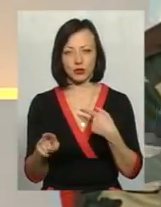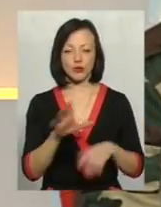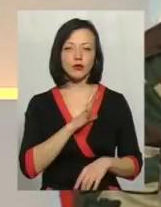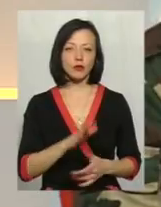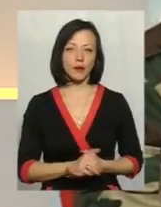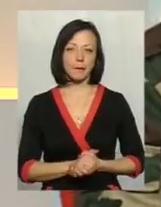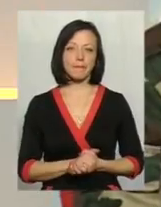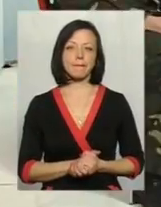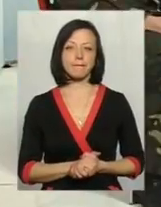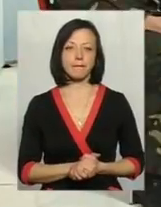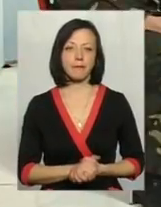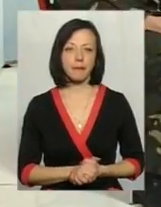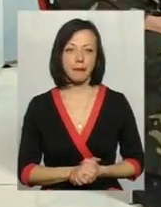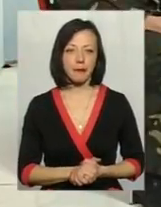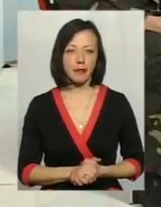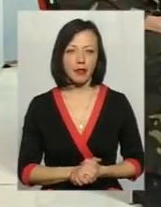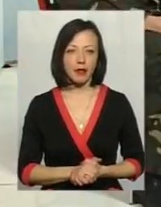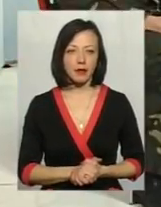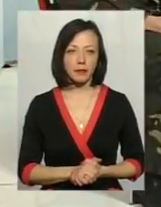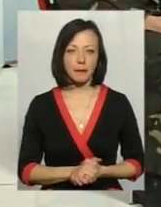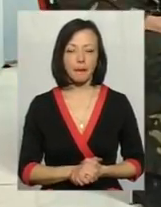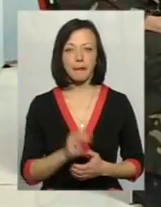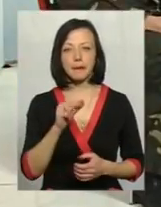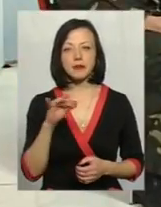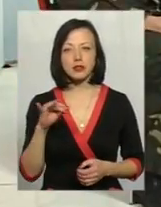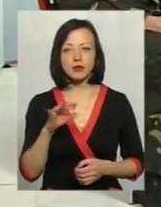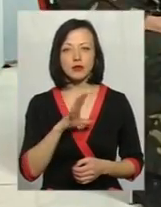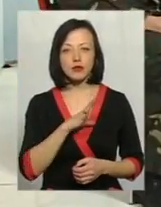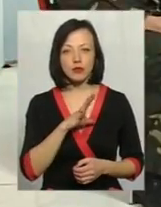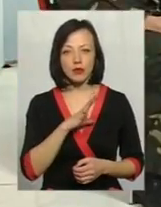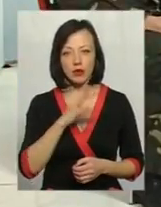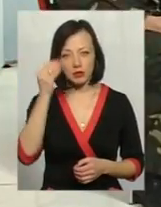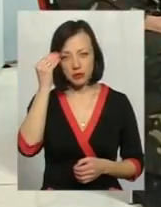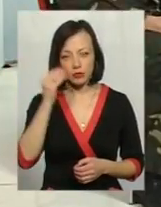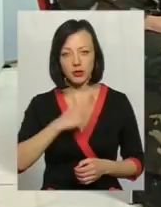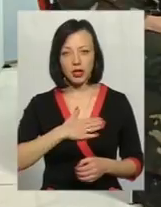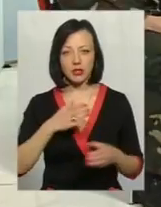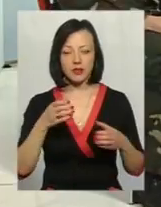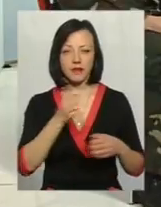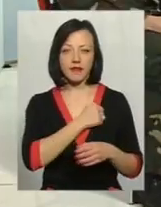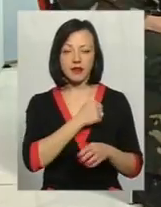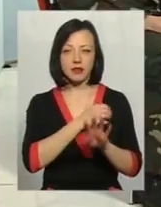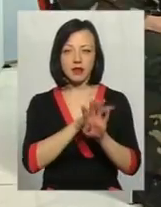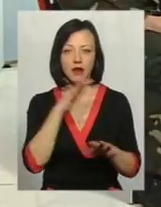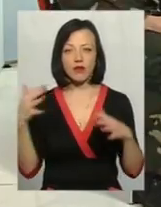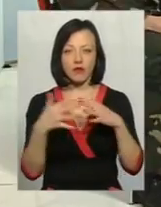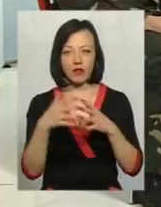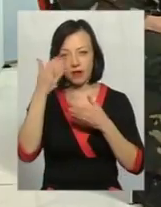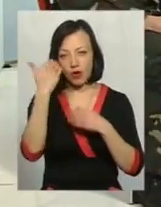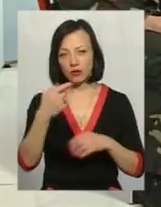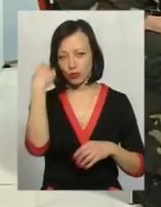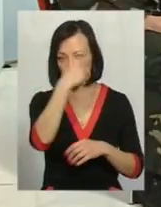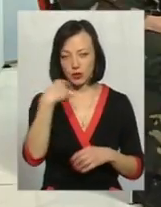ситуація. Чи була рація в тому, щоб наші війська тоді воювали в Афганістані? Ваша особиста думка,